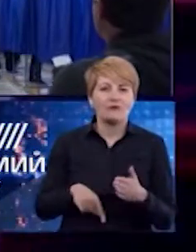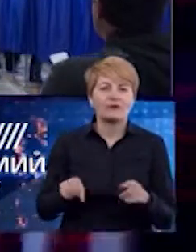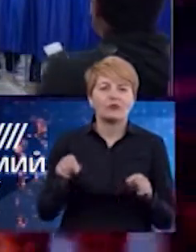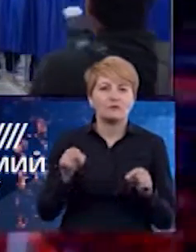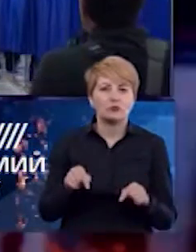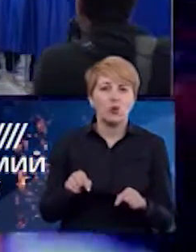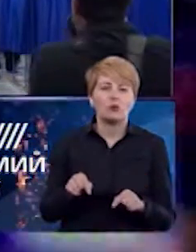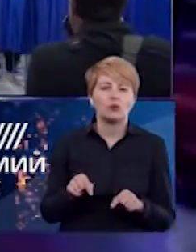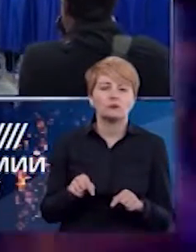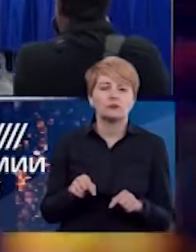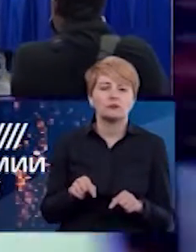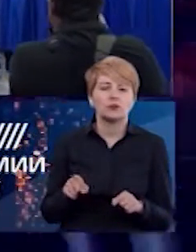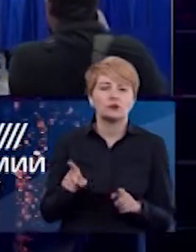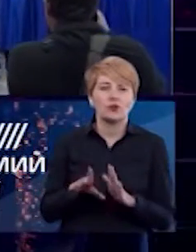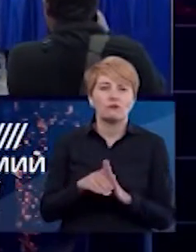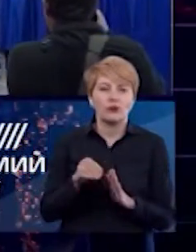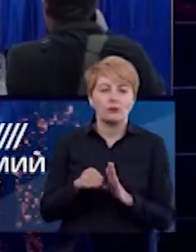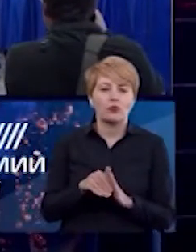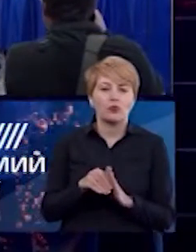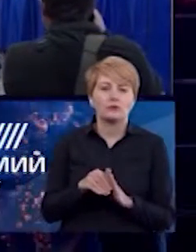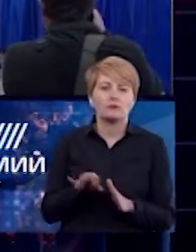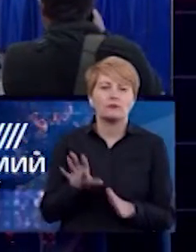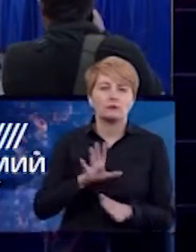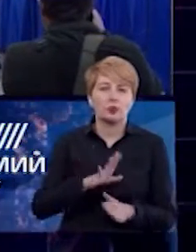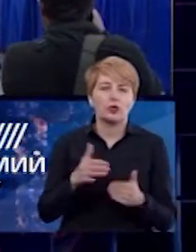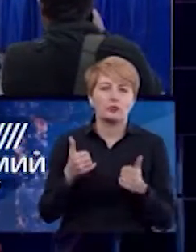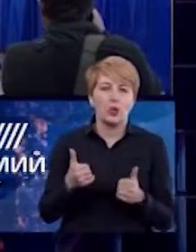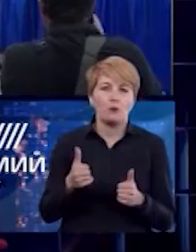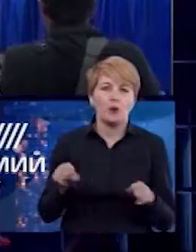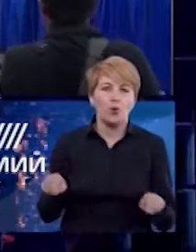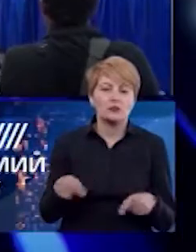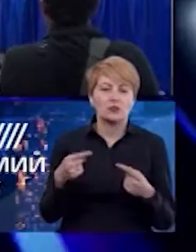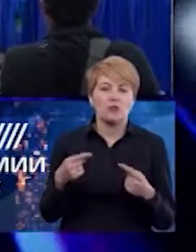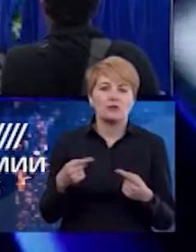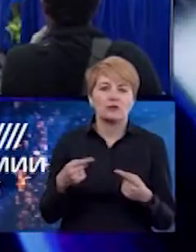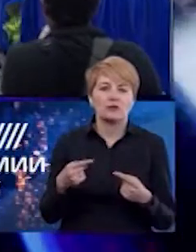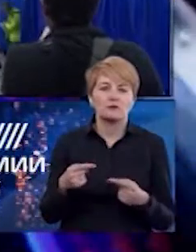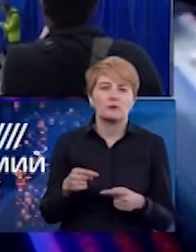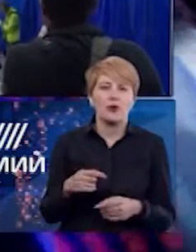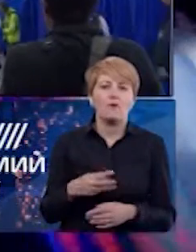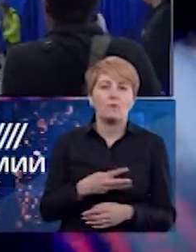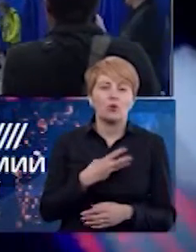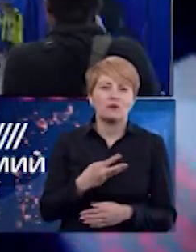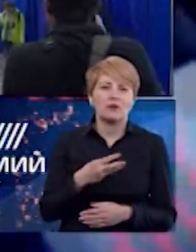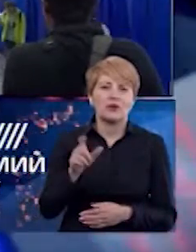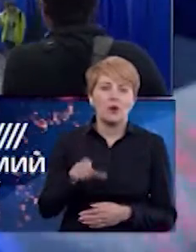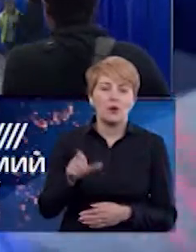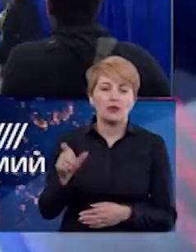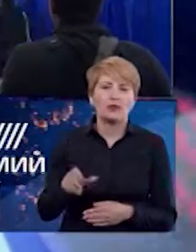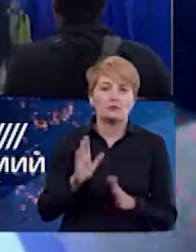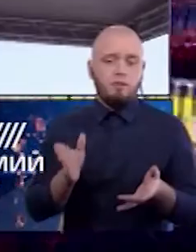вам за Україну. Я переконаний, так як і вся моя родина, і абсолютно більшість